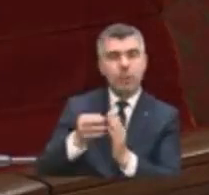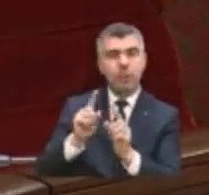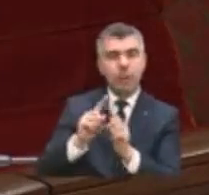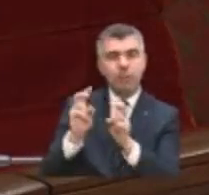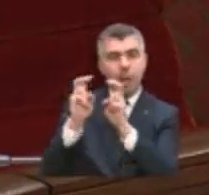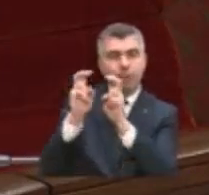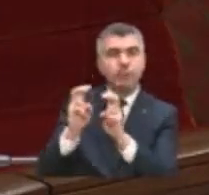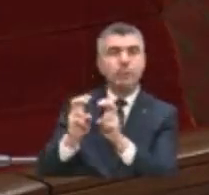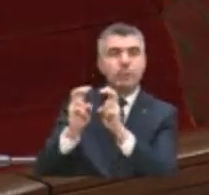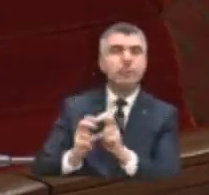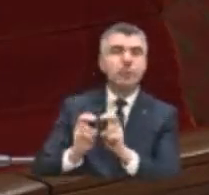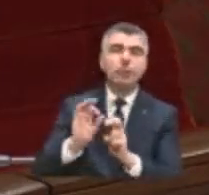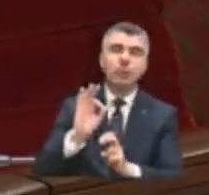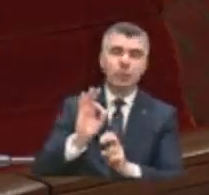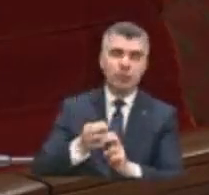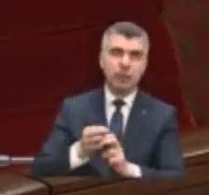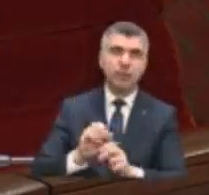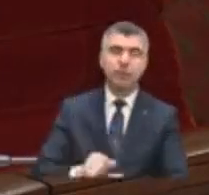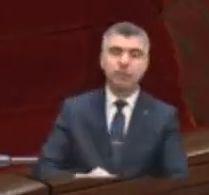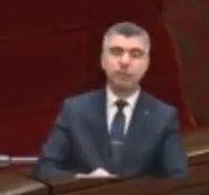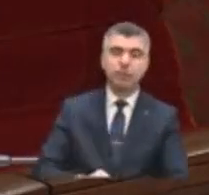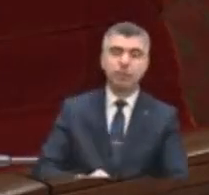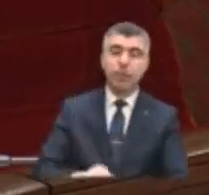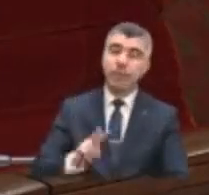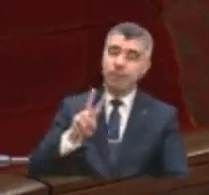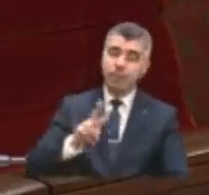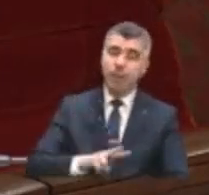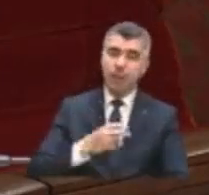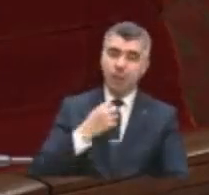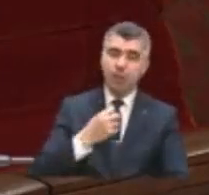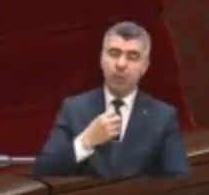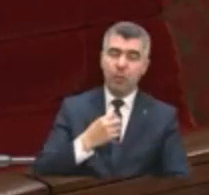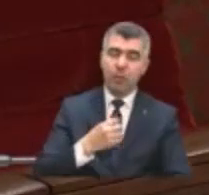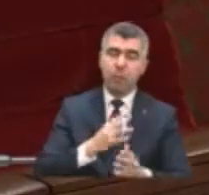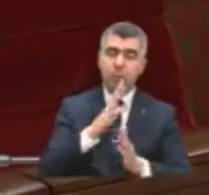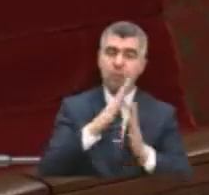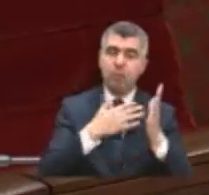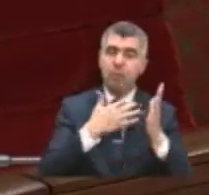التعلمات الاساس. وفي حقيقه خريطه الطريق